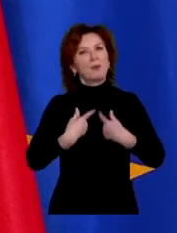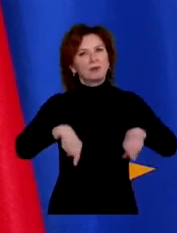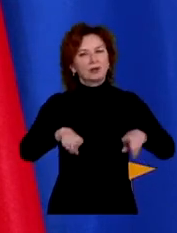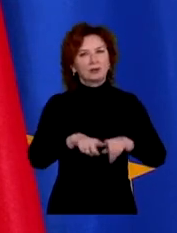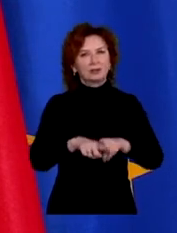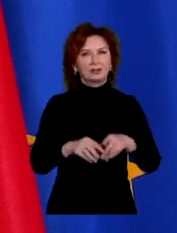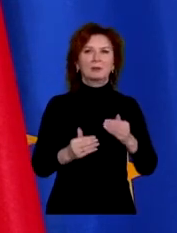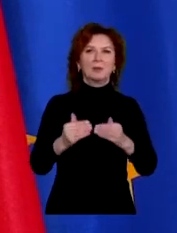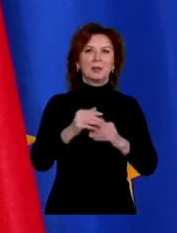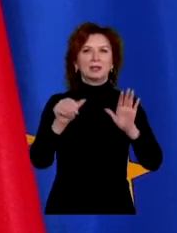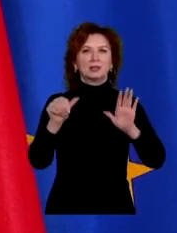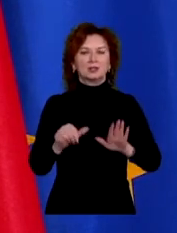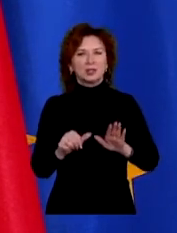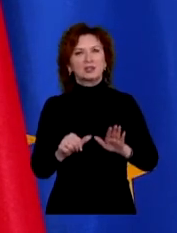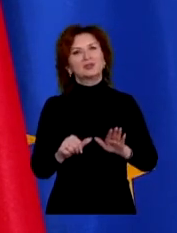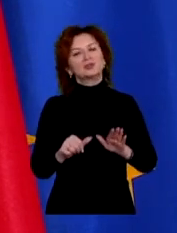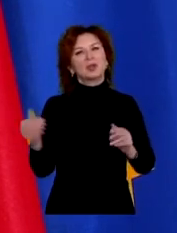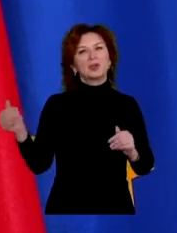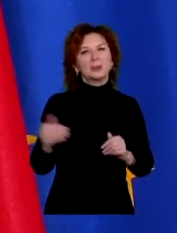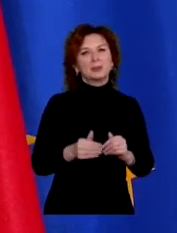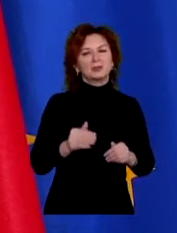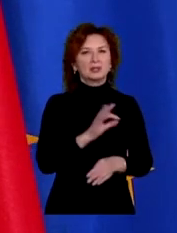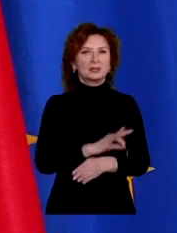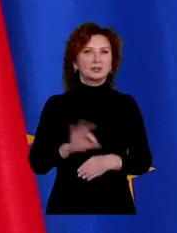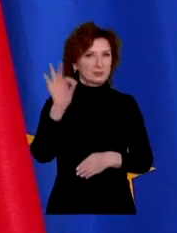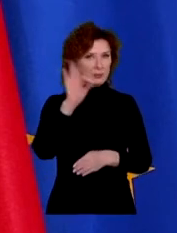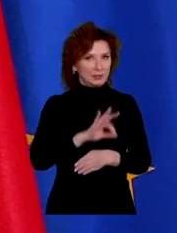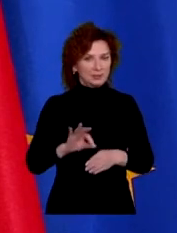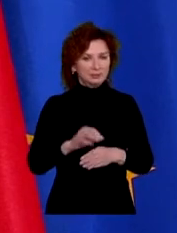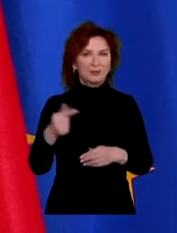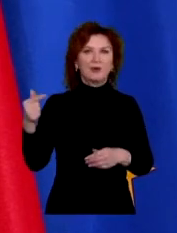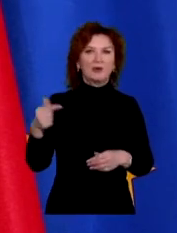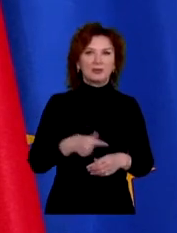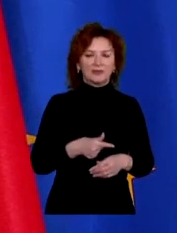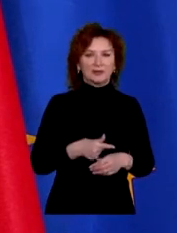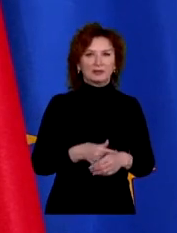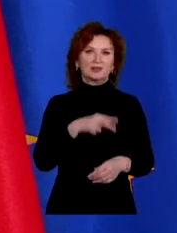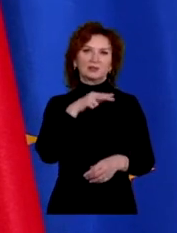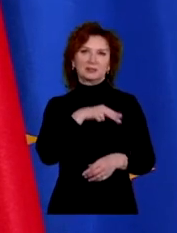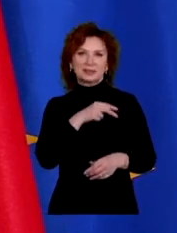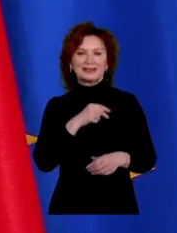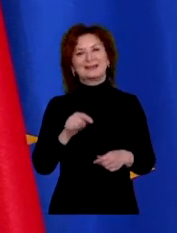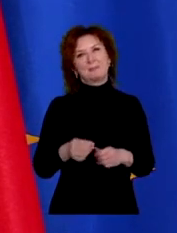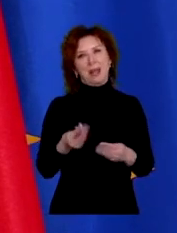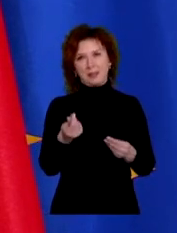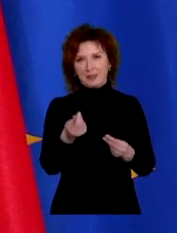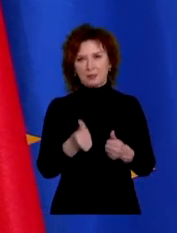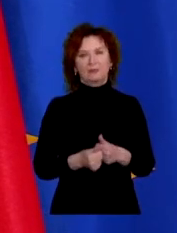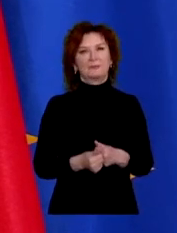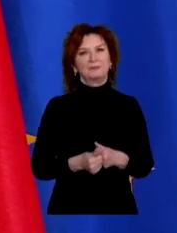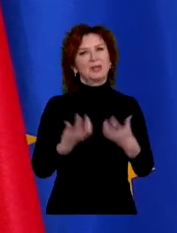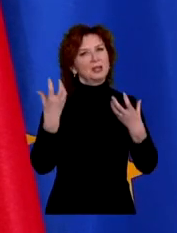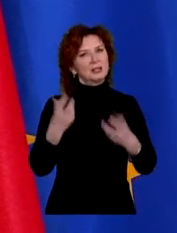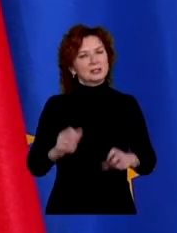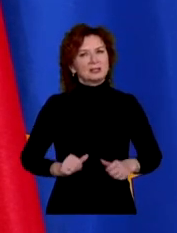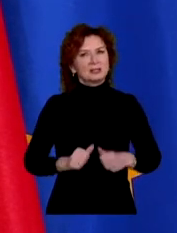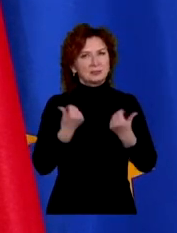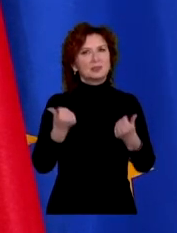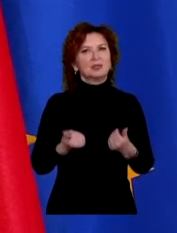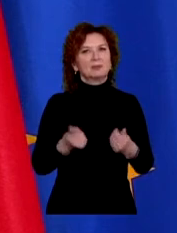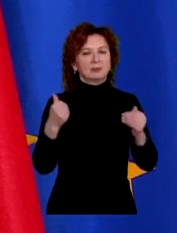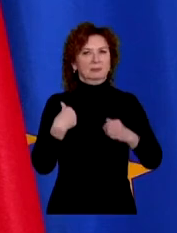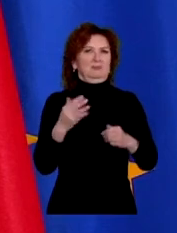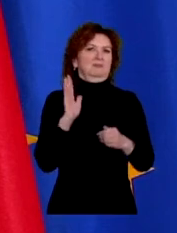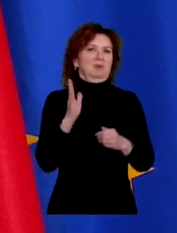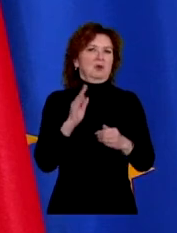2 tysiące stypendiów. Polska prezydencja chce postawić na rozwój takiego komponentu związanego z wymianą